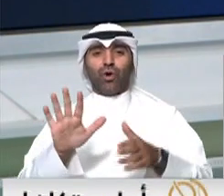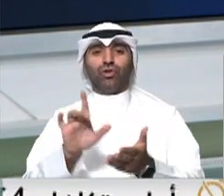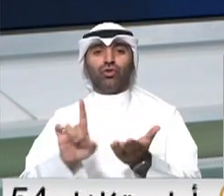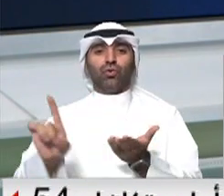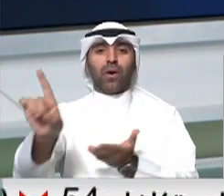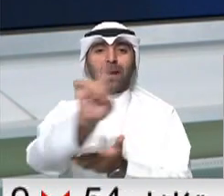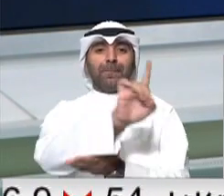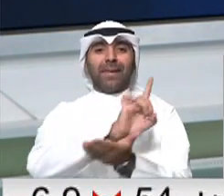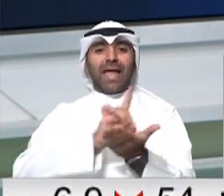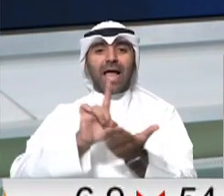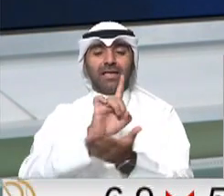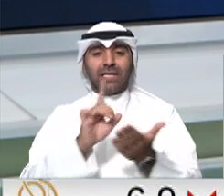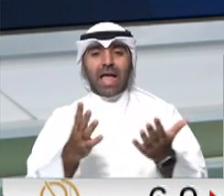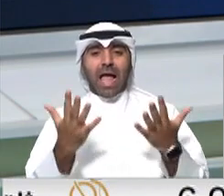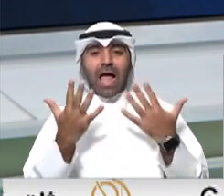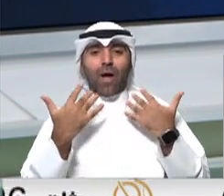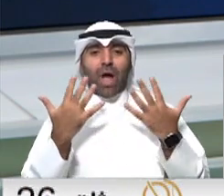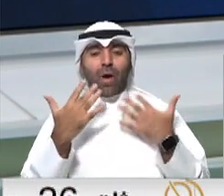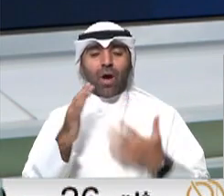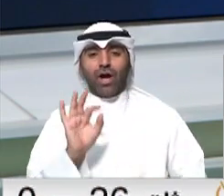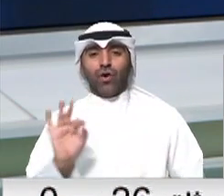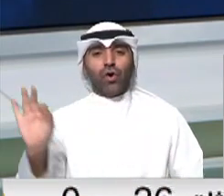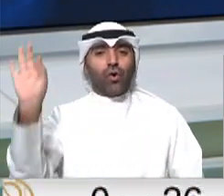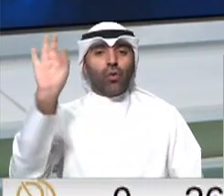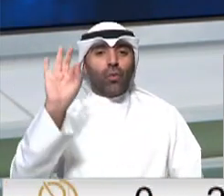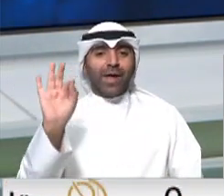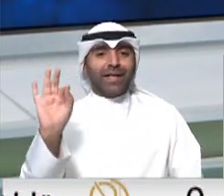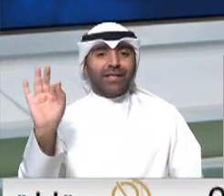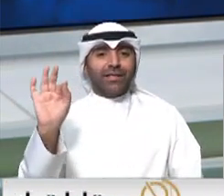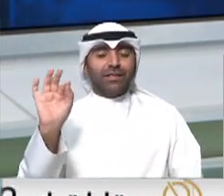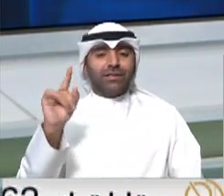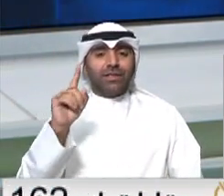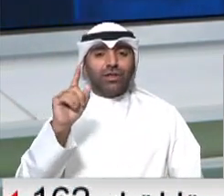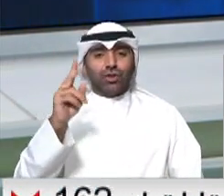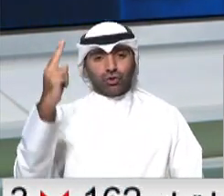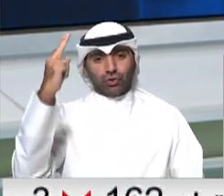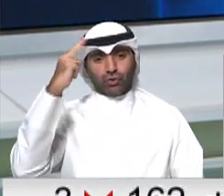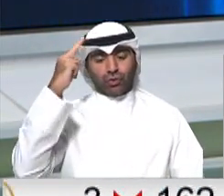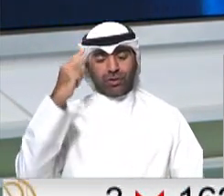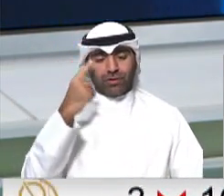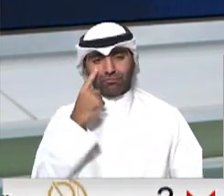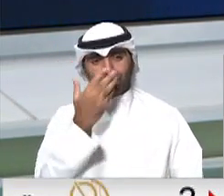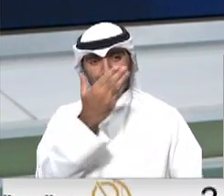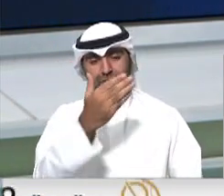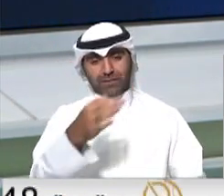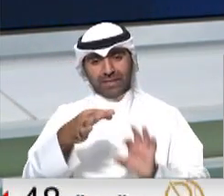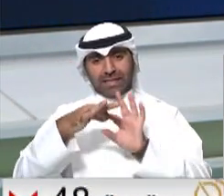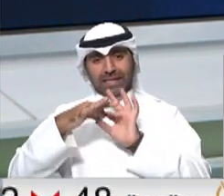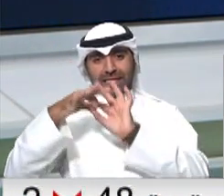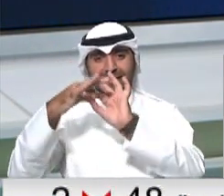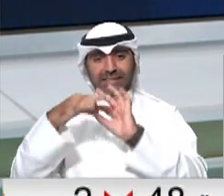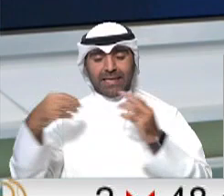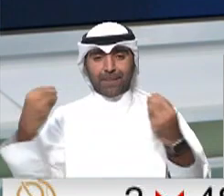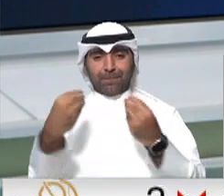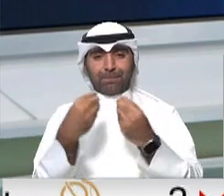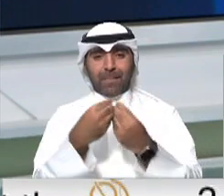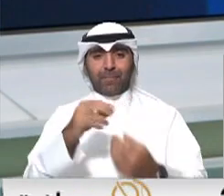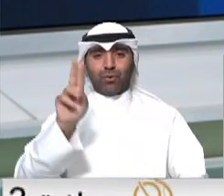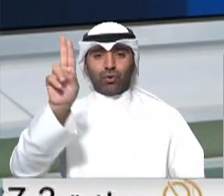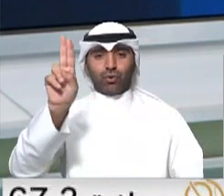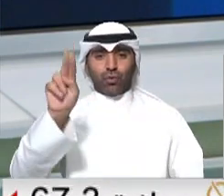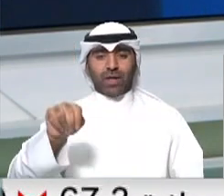العاصمة السعودية الرياض، وذلك بالتعاون مع أمانة اتفاقية الأمم المتحدة الإطارية بشأن تغير